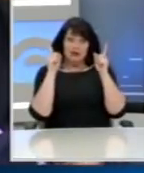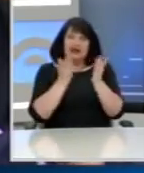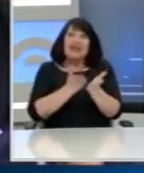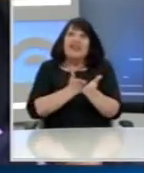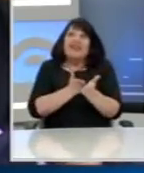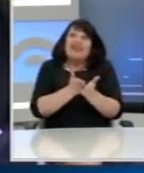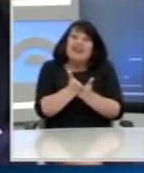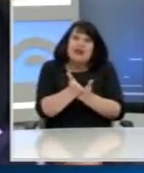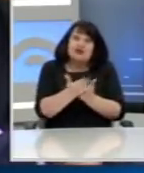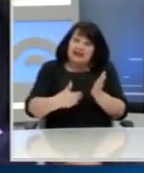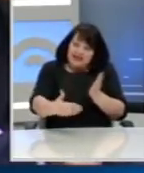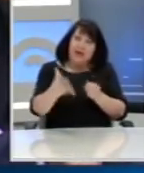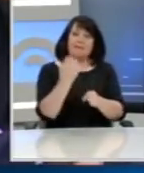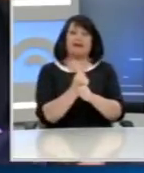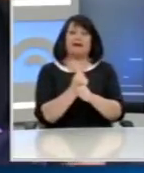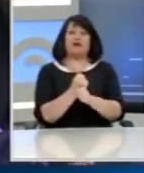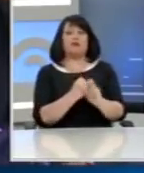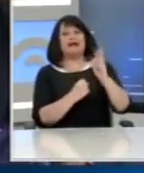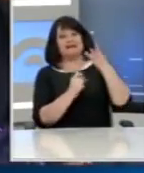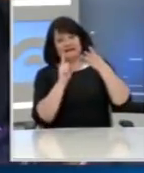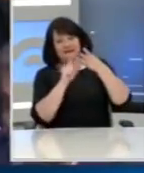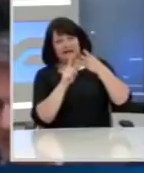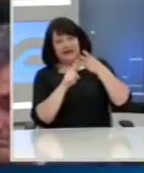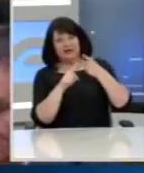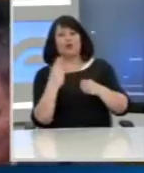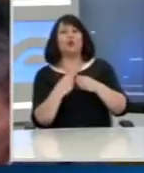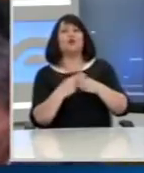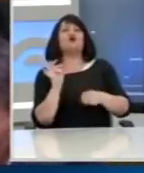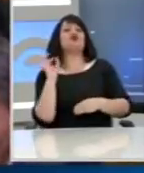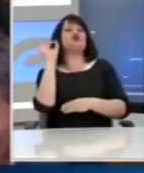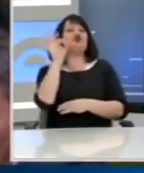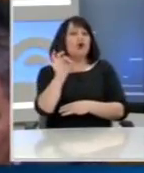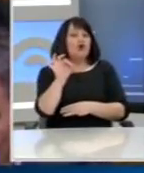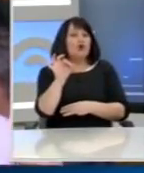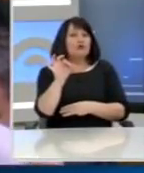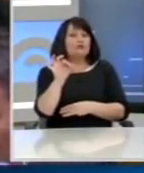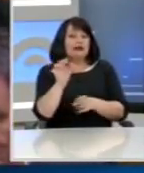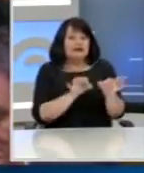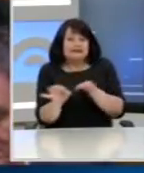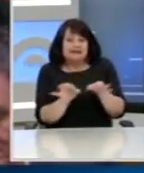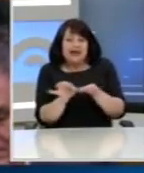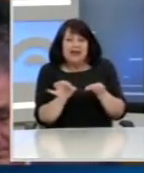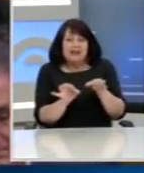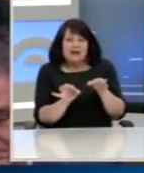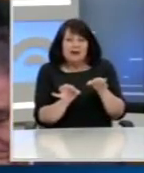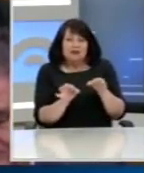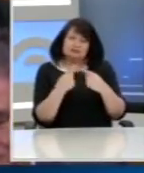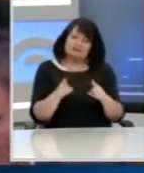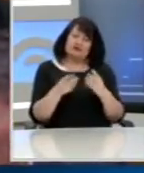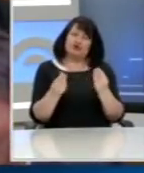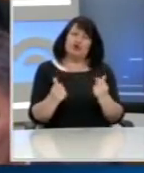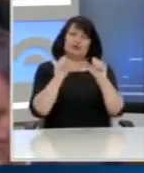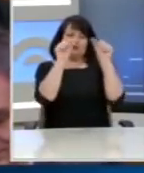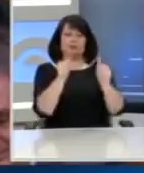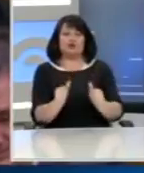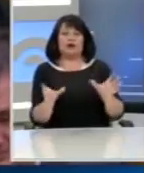δικαιοσύνη και θα το πετύχουμε. Και τρίτο σημαντικό στόχο να σχεδιάσουμε διαφορετικά το μοντέλο